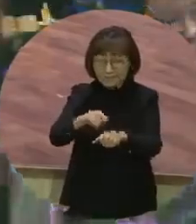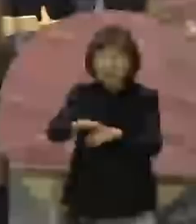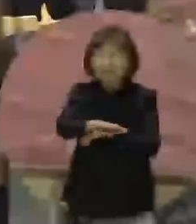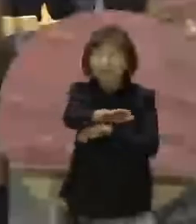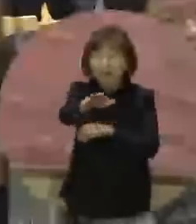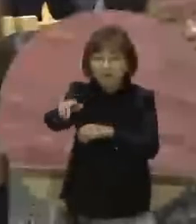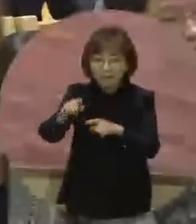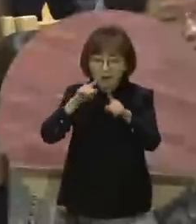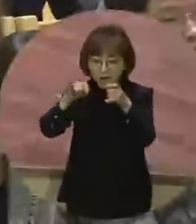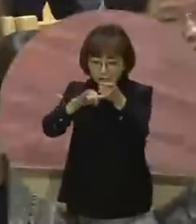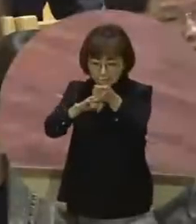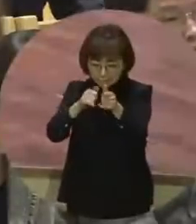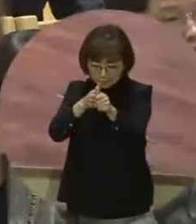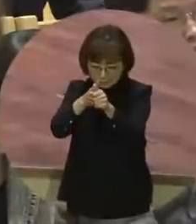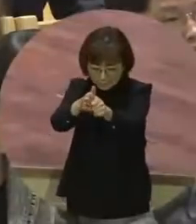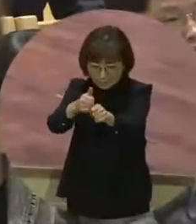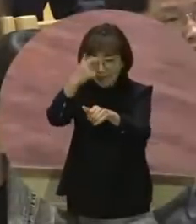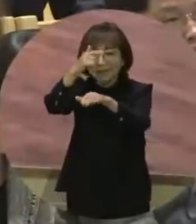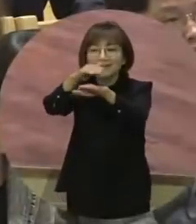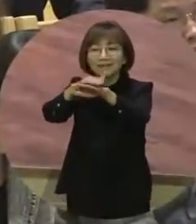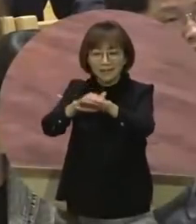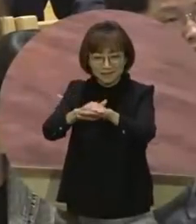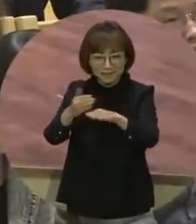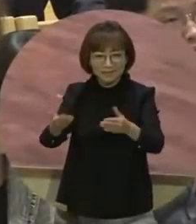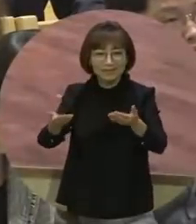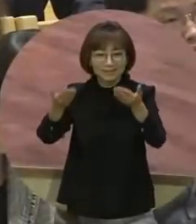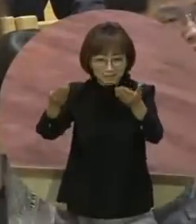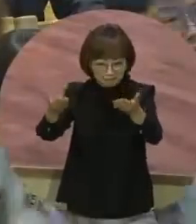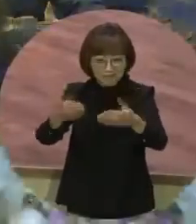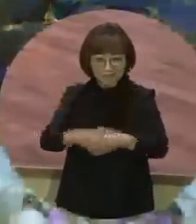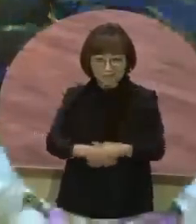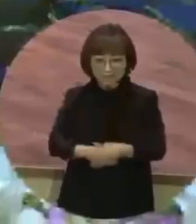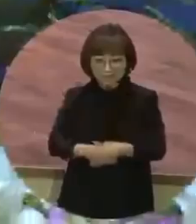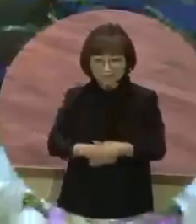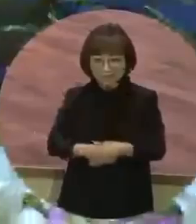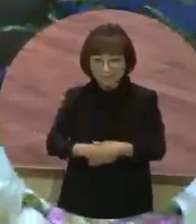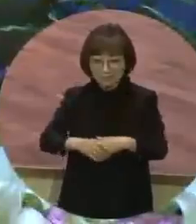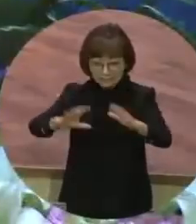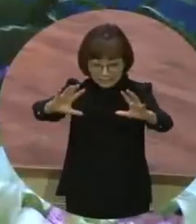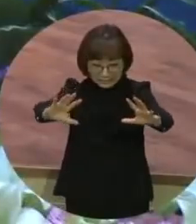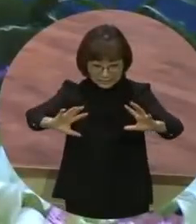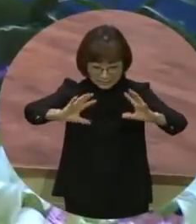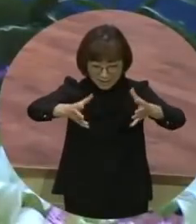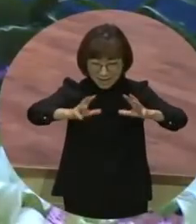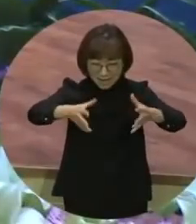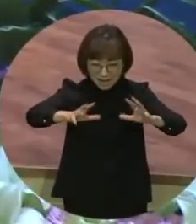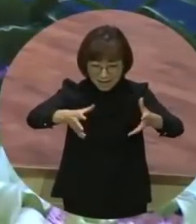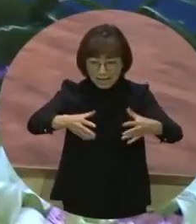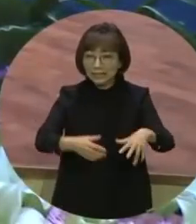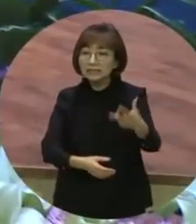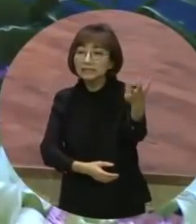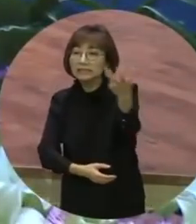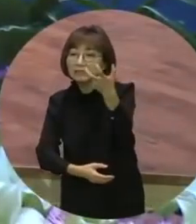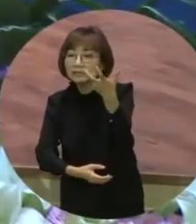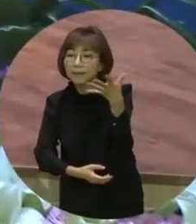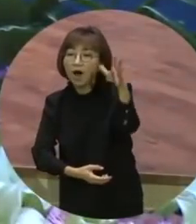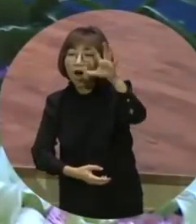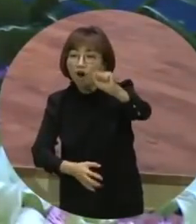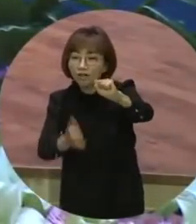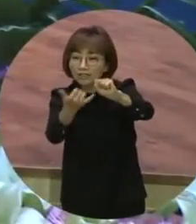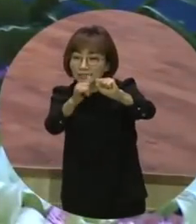있어요. 그러니 한번 생각해 보세요. 지구상에 70억 인구 중에서